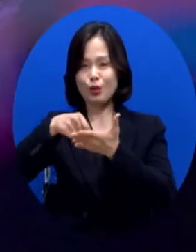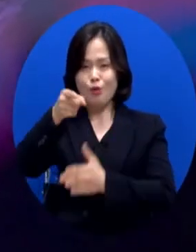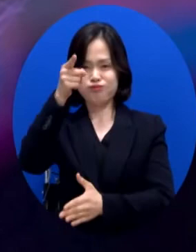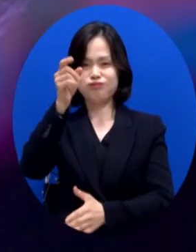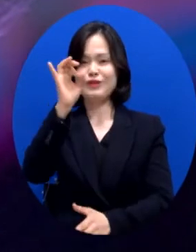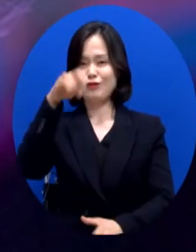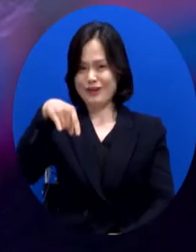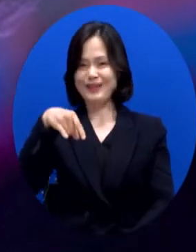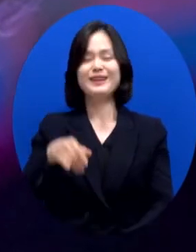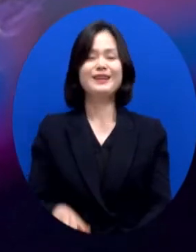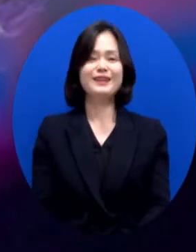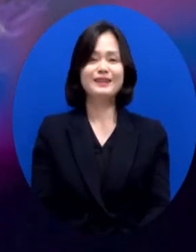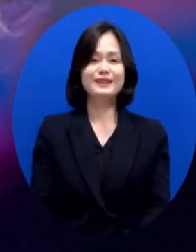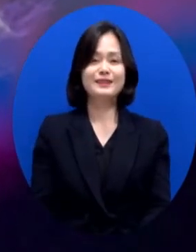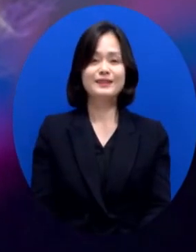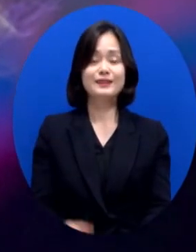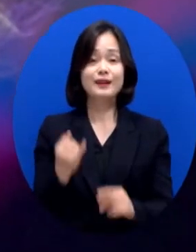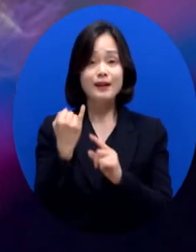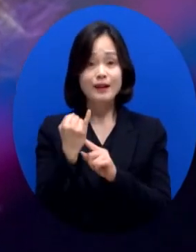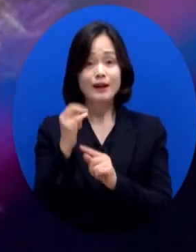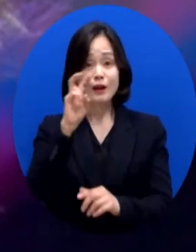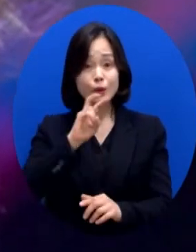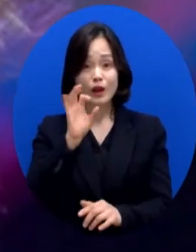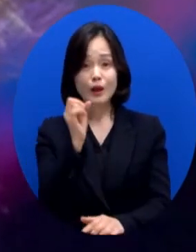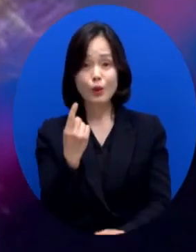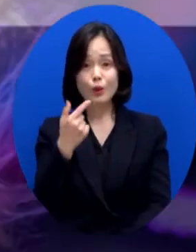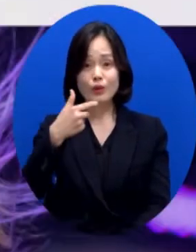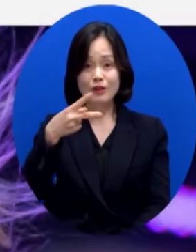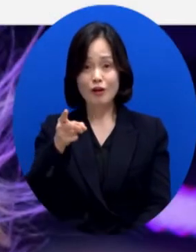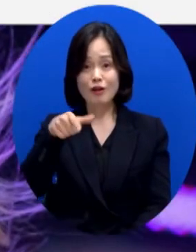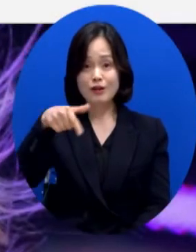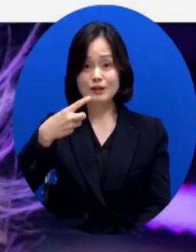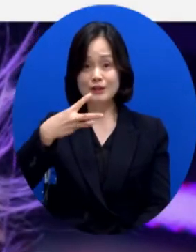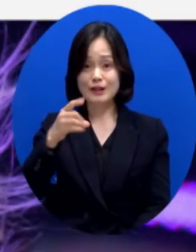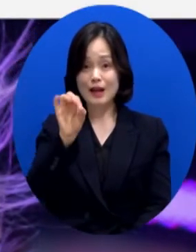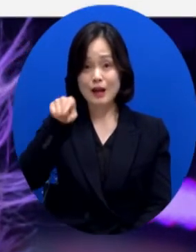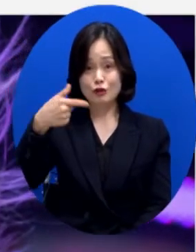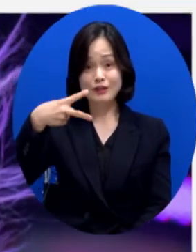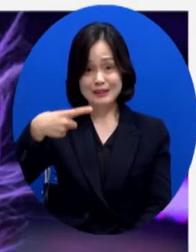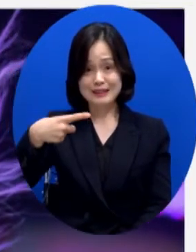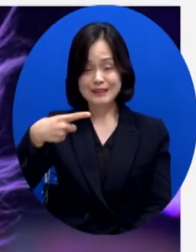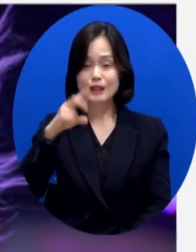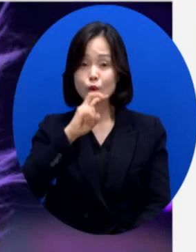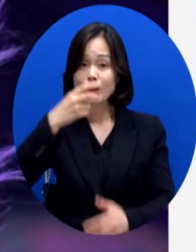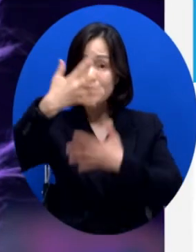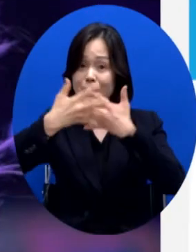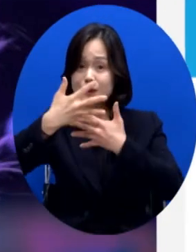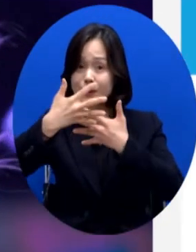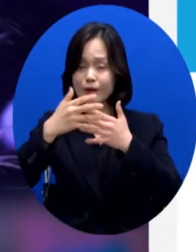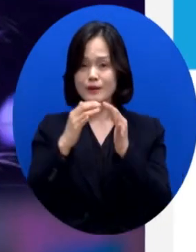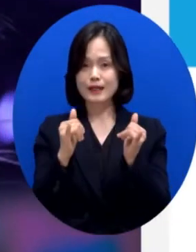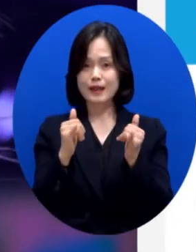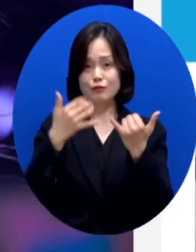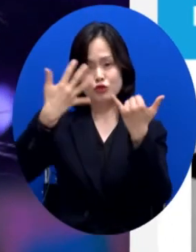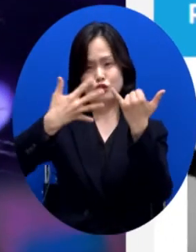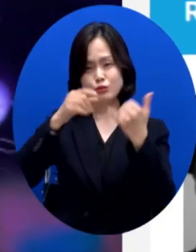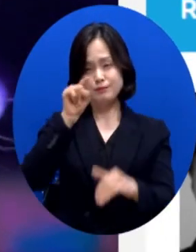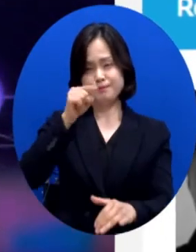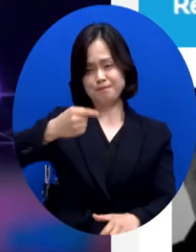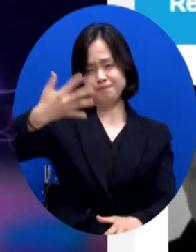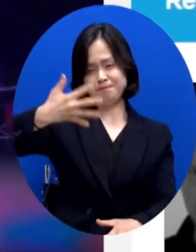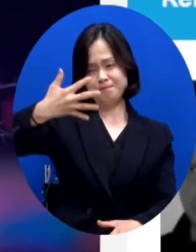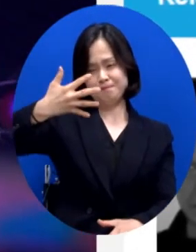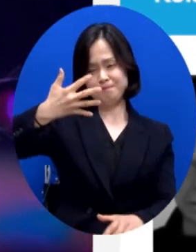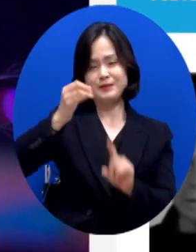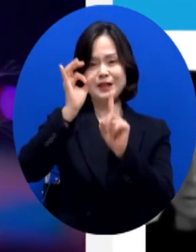기네스 월드 레코드 는 로제의 온 더 그라운드 뮤직비디오가 24시간 동안 가장 많이 본 k 팝 솔로 아티스트의